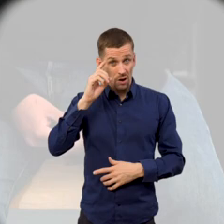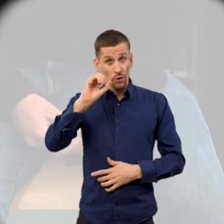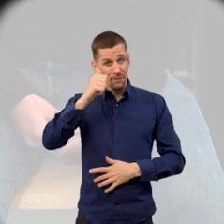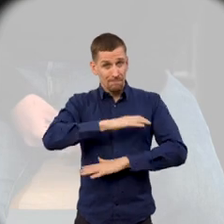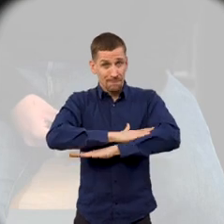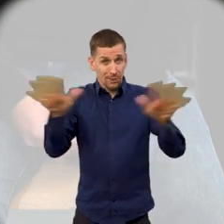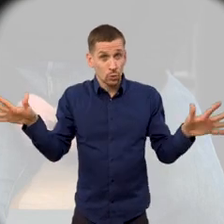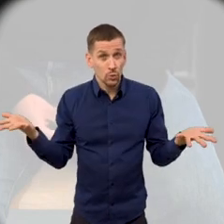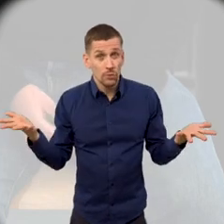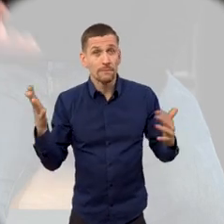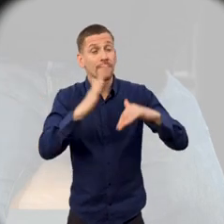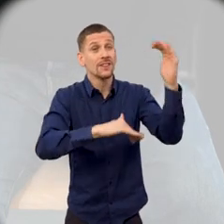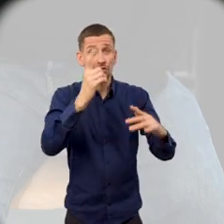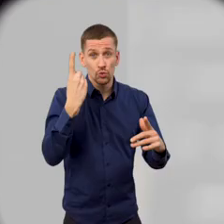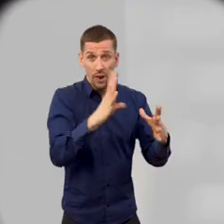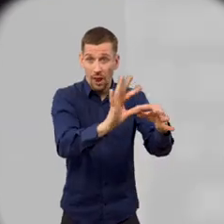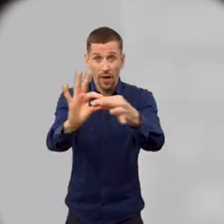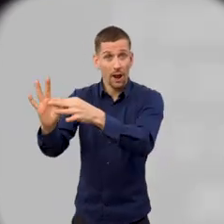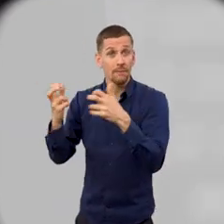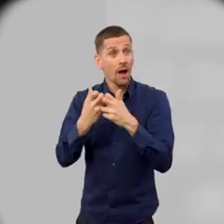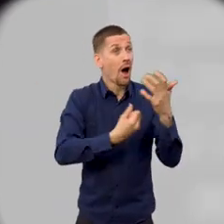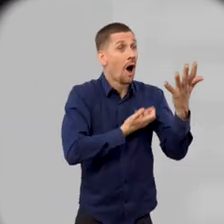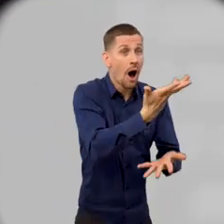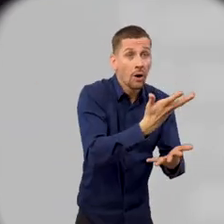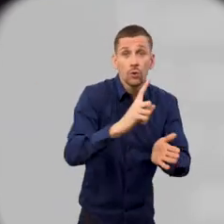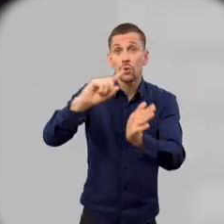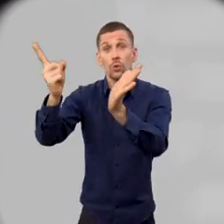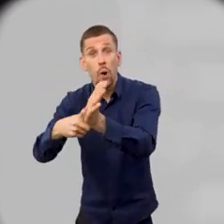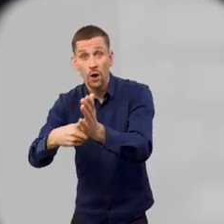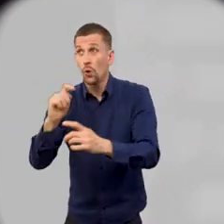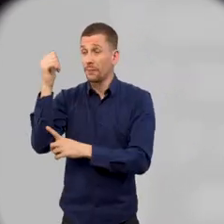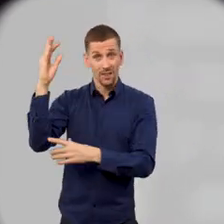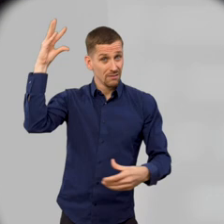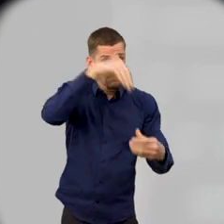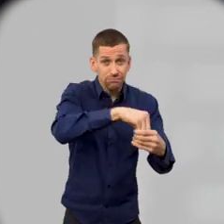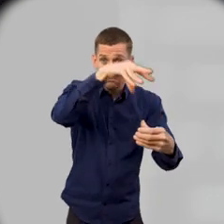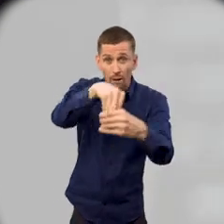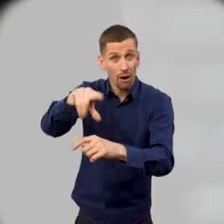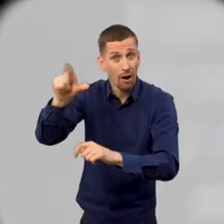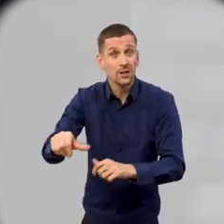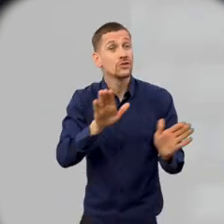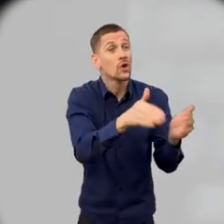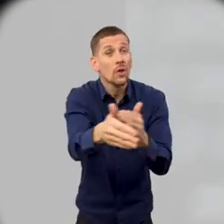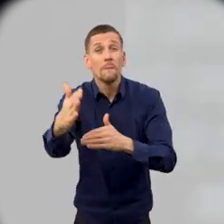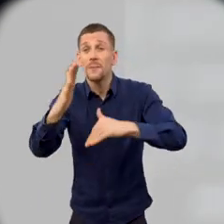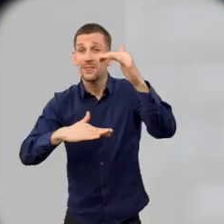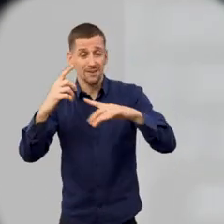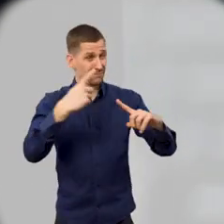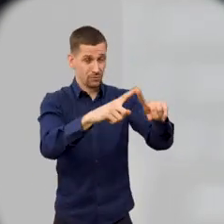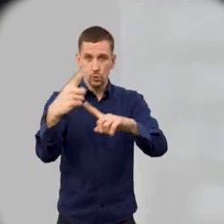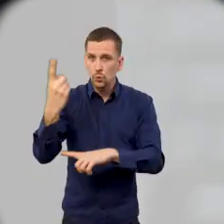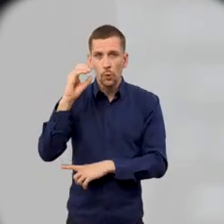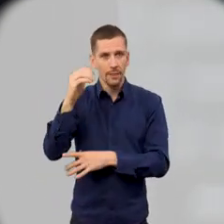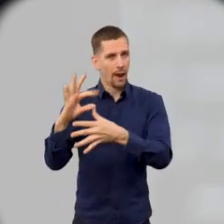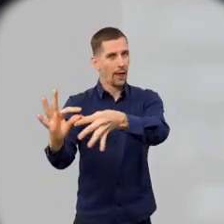partout. Donc le numérique, on le retrouve par exemple dans l'art, on le retrouve par exemple dans le droit, on va le retrouver dans énormément de secteurs,